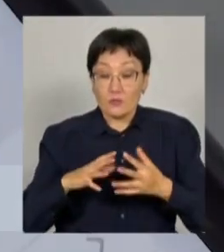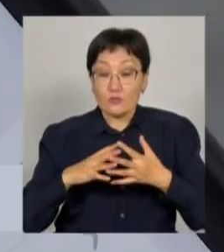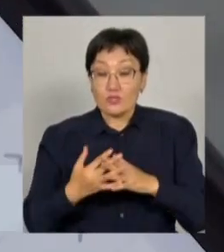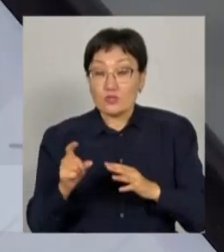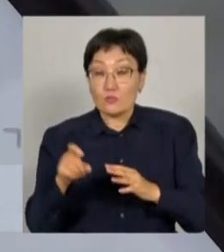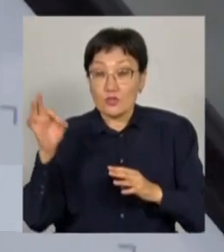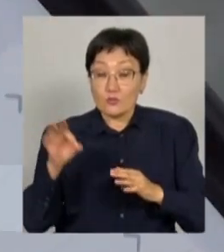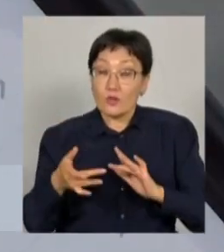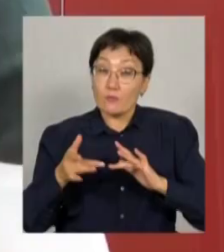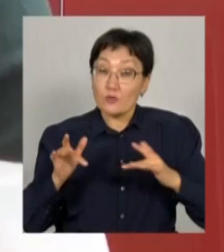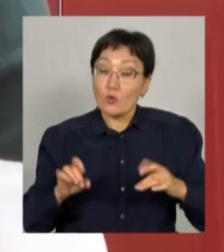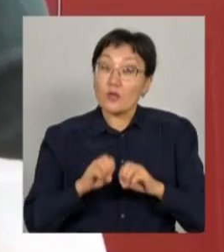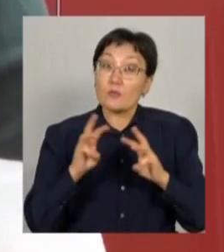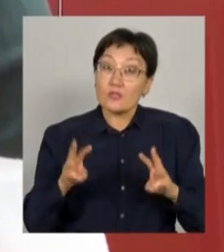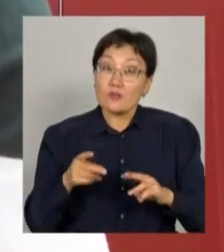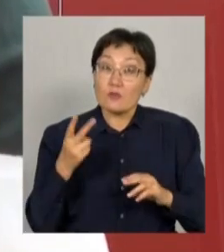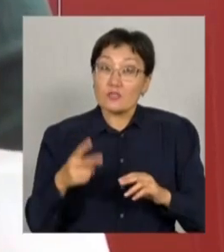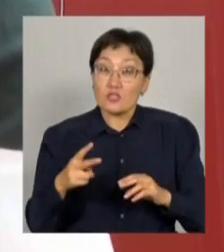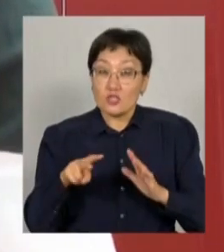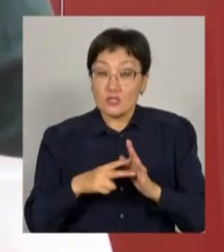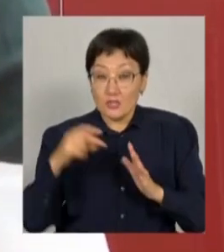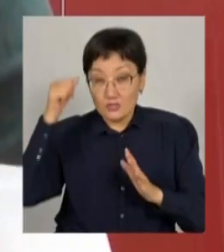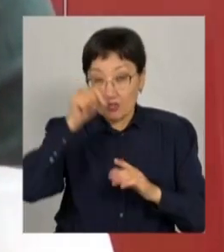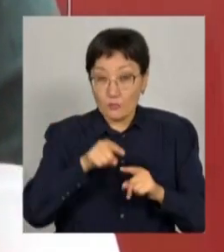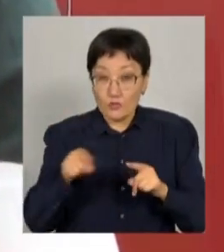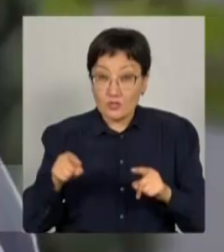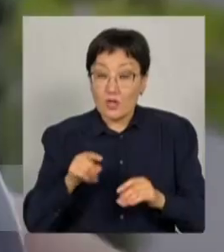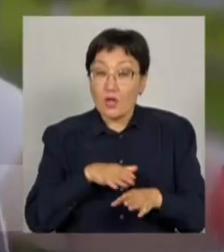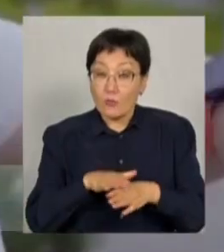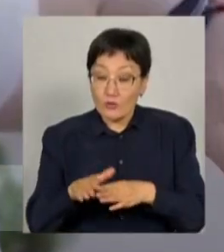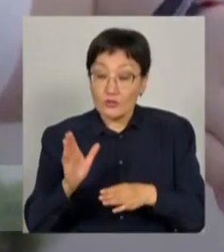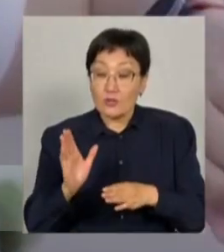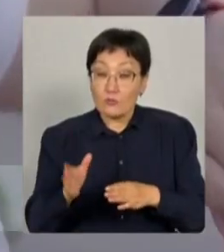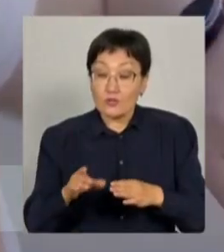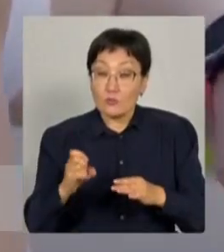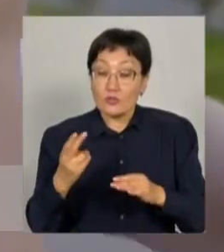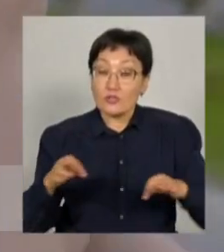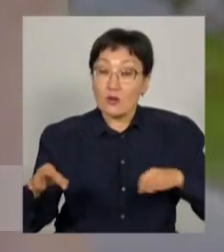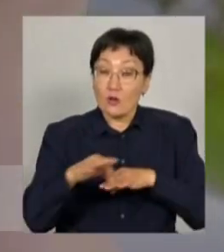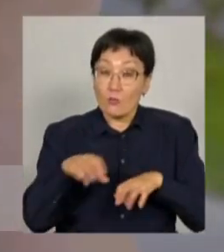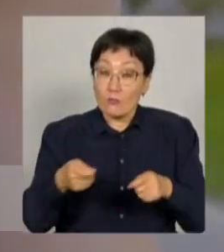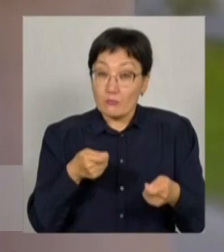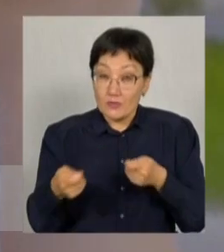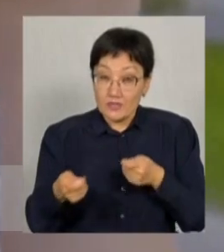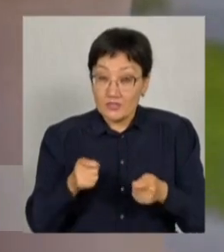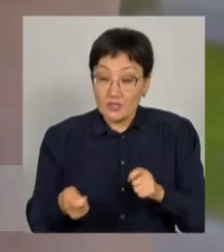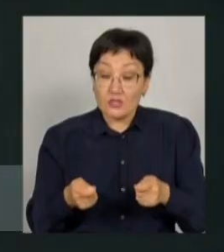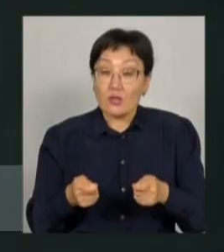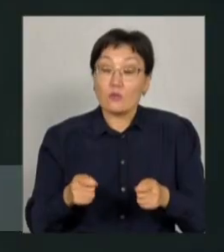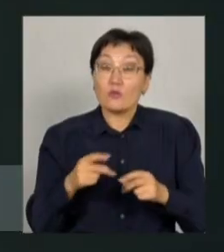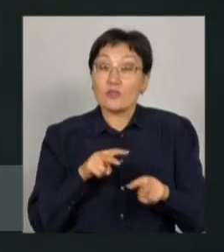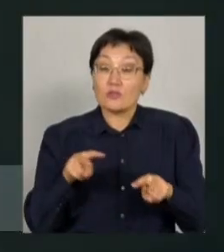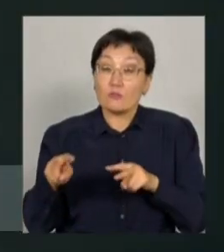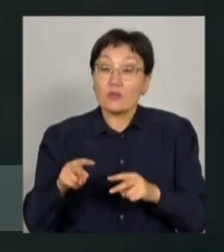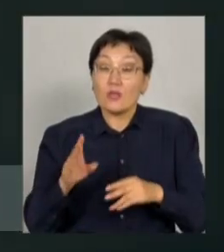мекендерді 100% интернетпен қамту 2027 жылға дейін қолға алынған. Ұлттық жобаны президент те мақұлдапты. Енді үкімет